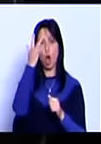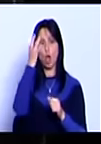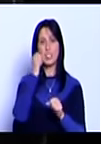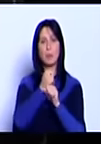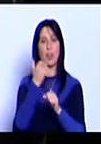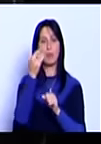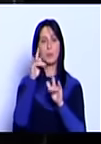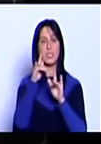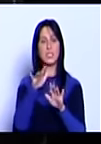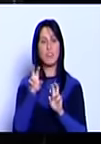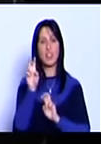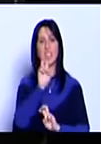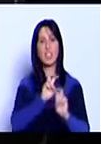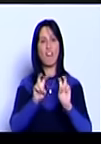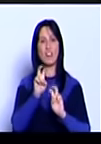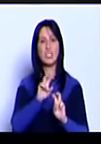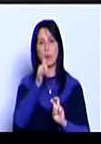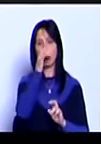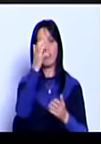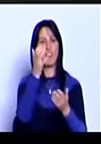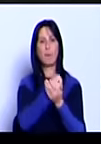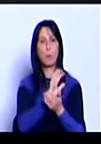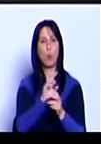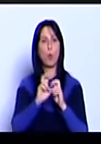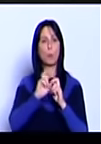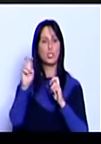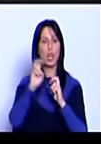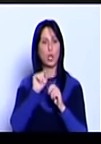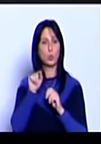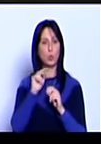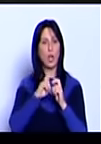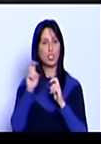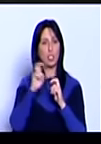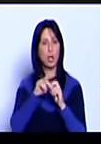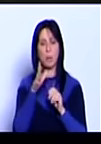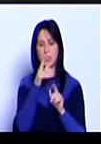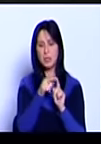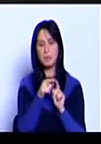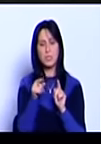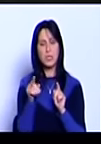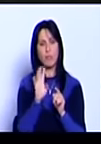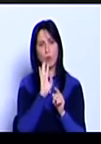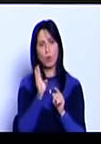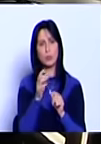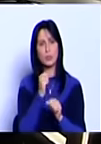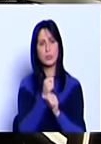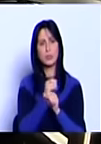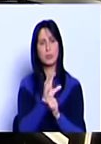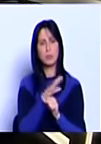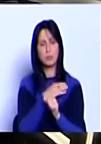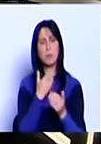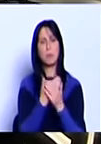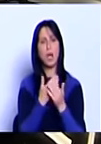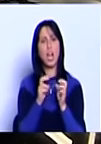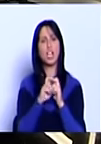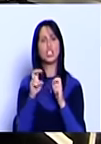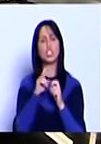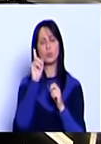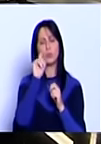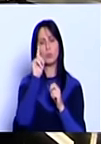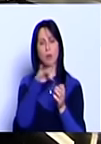გაკეთებულ საქმეებს დავეძებ და ვერ ვპოულობ ჭიათურაში. ამ წლების განმავლობაში ჩვენ ვიცით რა ვითარება იყო მაგალითად ჭიათურაში,